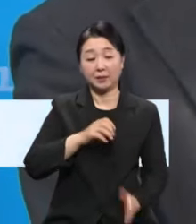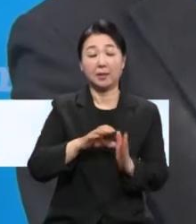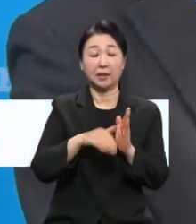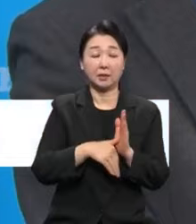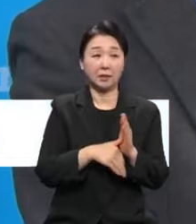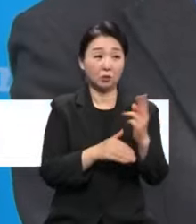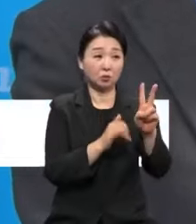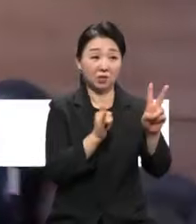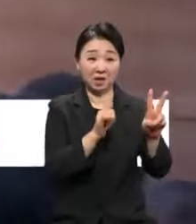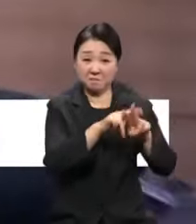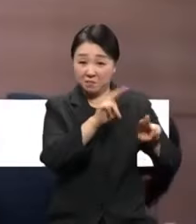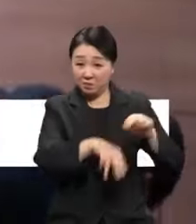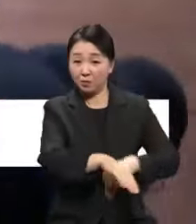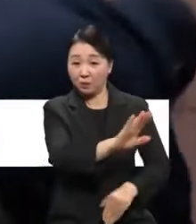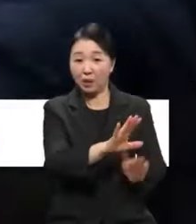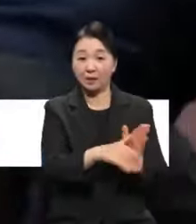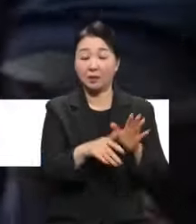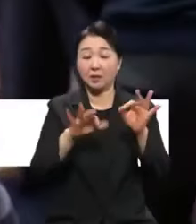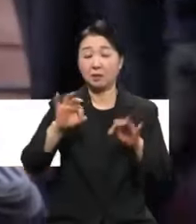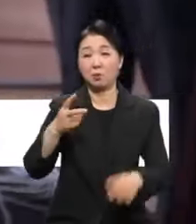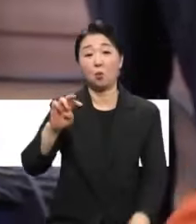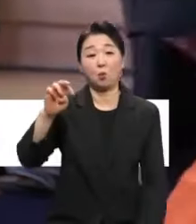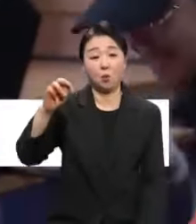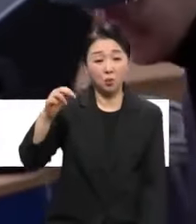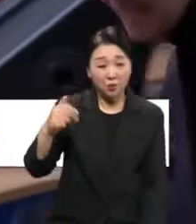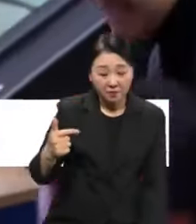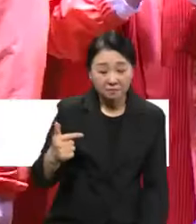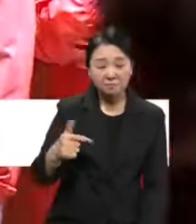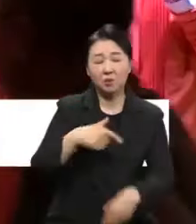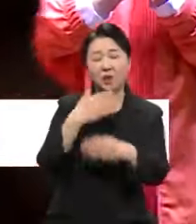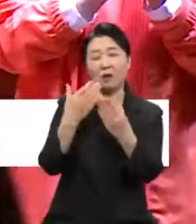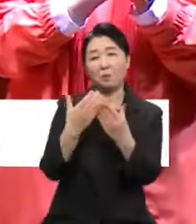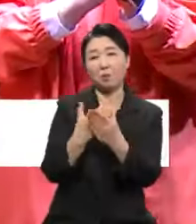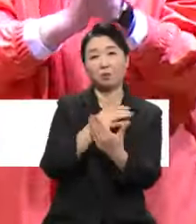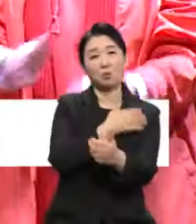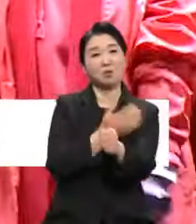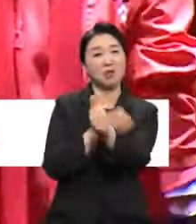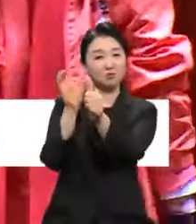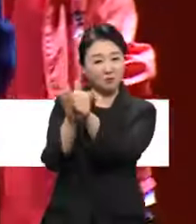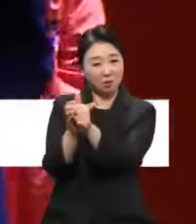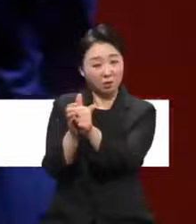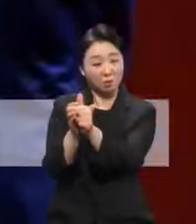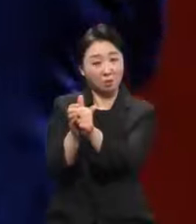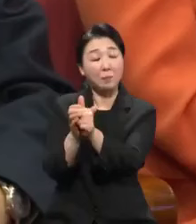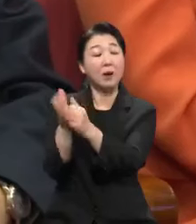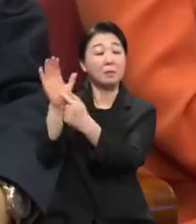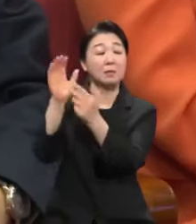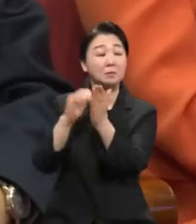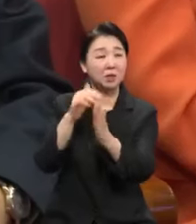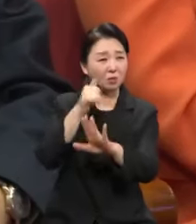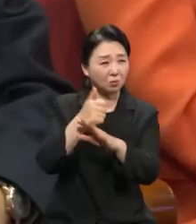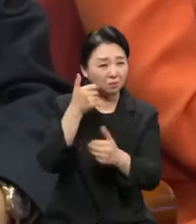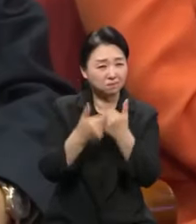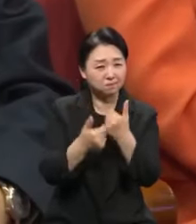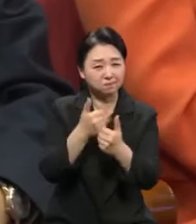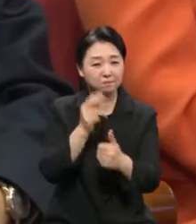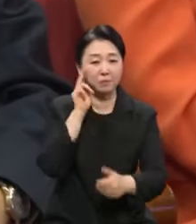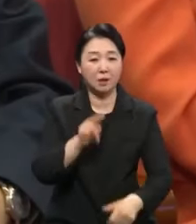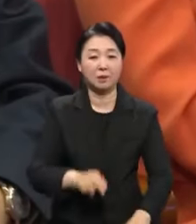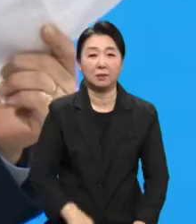경우를 전제로 김종인 공관위원장에게 전권을 주겠다고 말한 사실이 알려지면서 갈등은 더